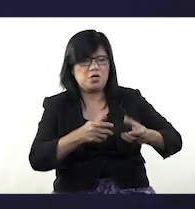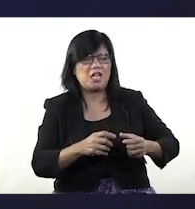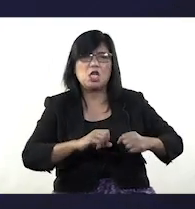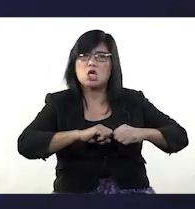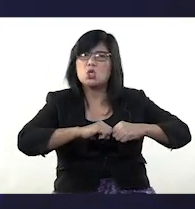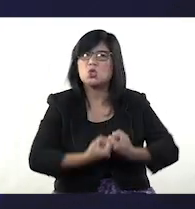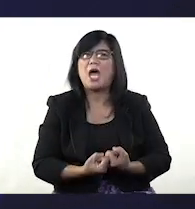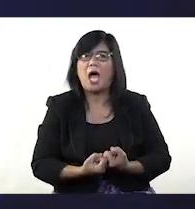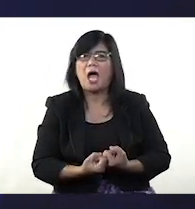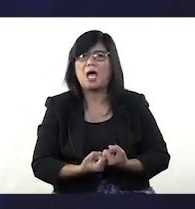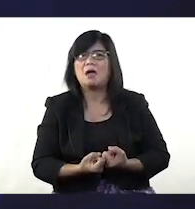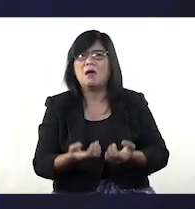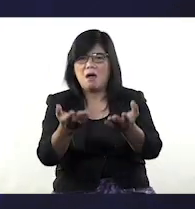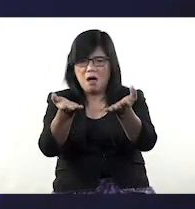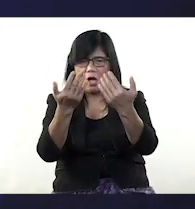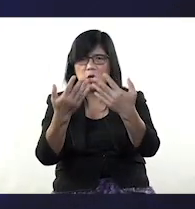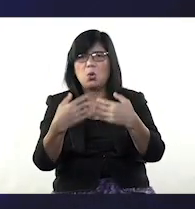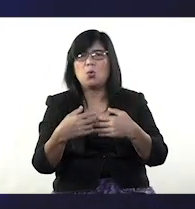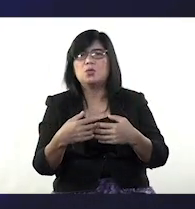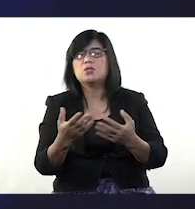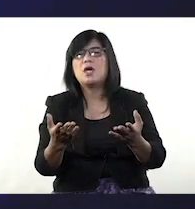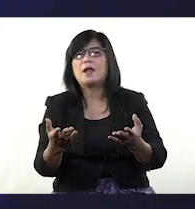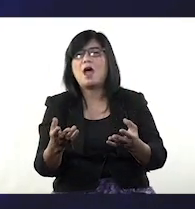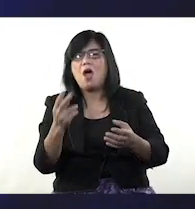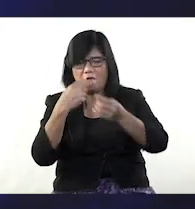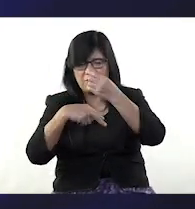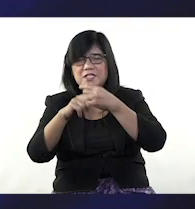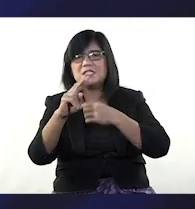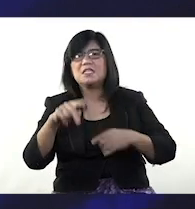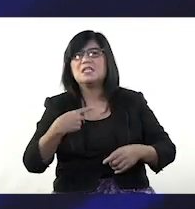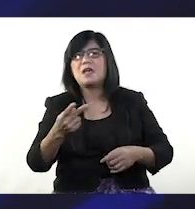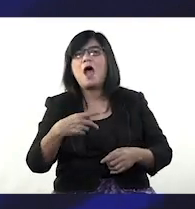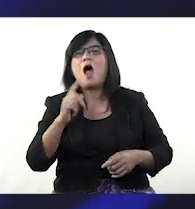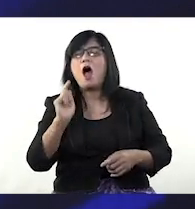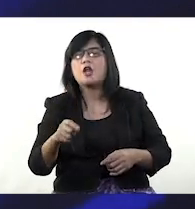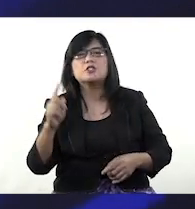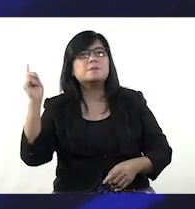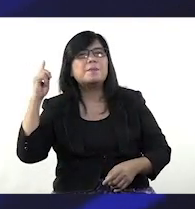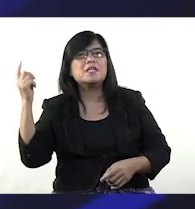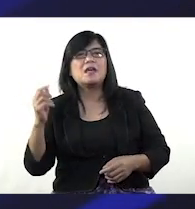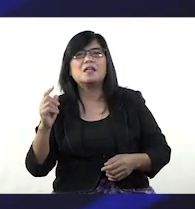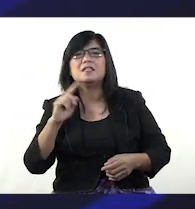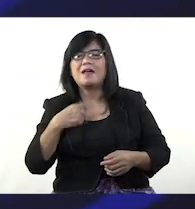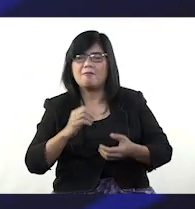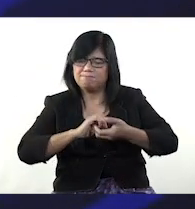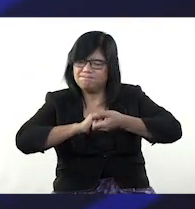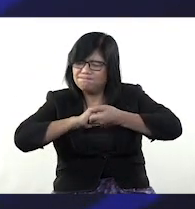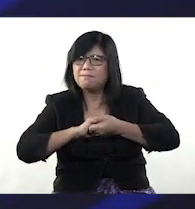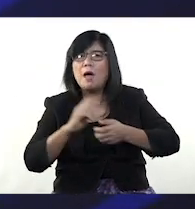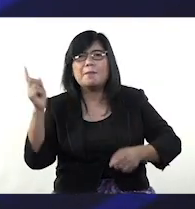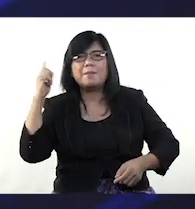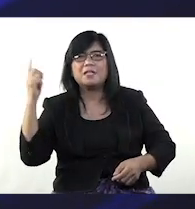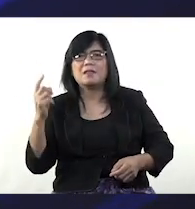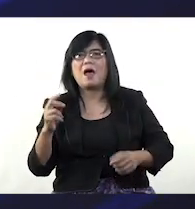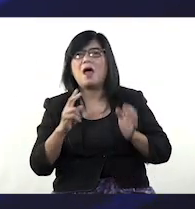Hai fisik kita harus negeri Hai fisik gitars pemerintah kita bisa pemerintah nasib Satu